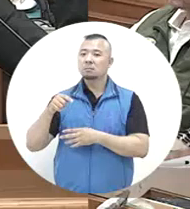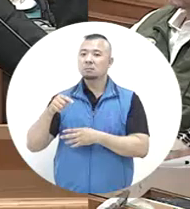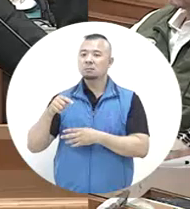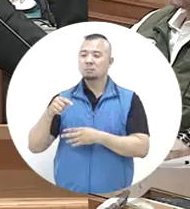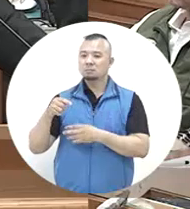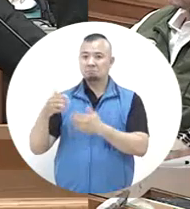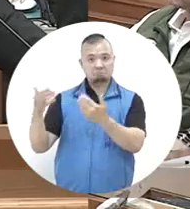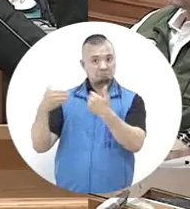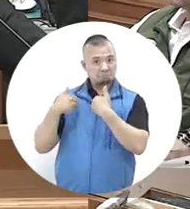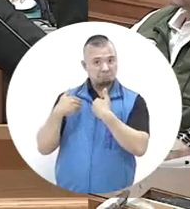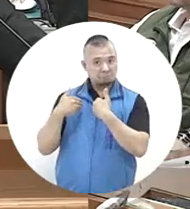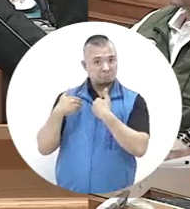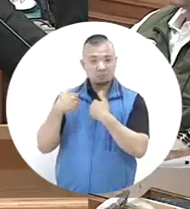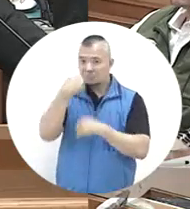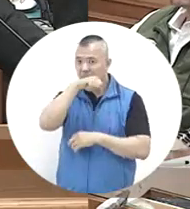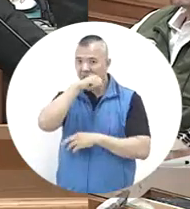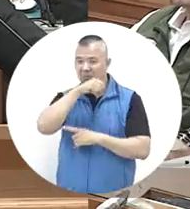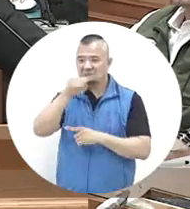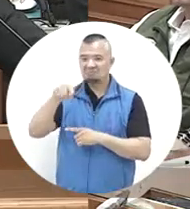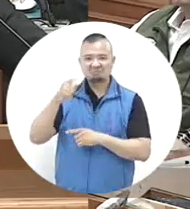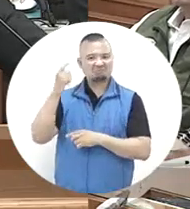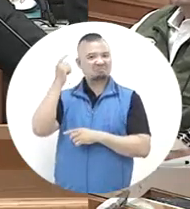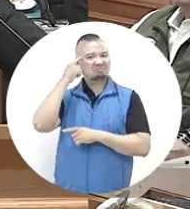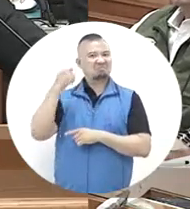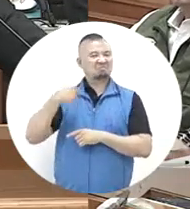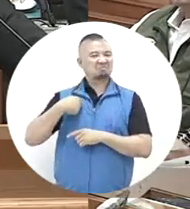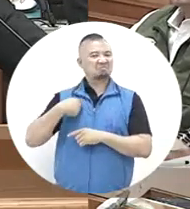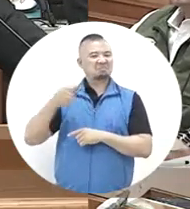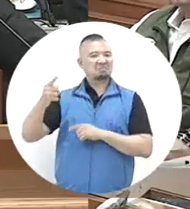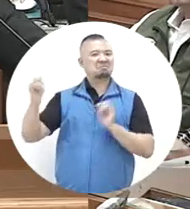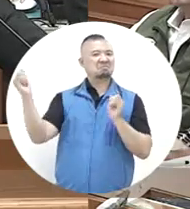湾有敌视的行为，